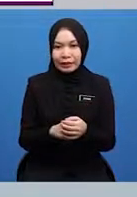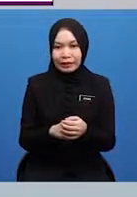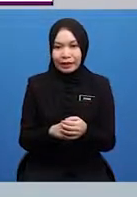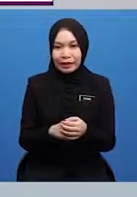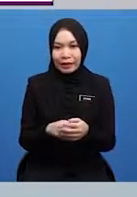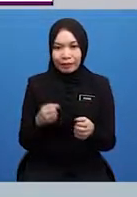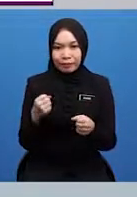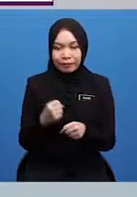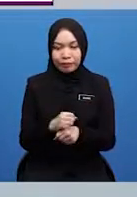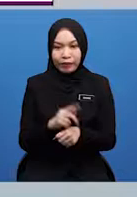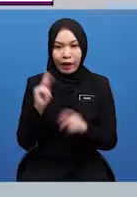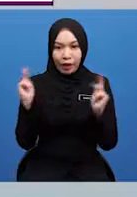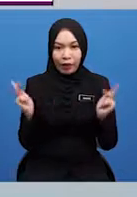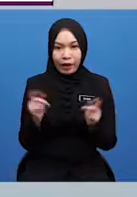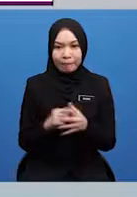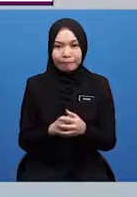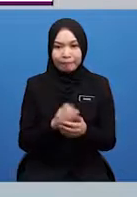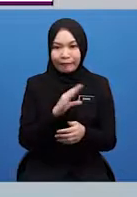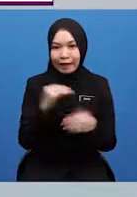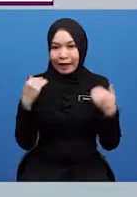penegasan unsur garisan.